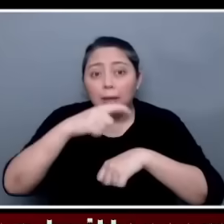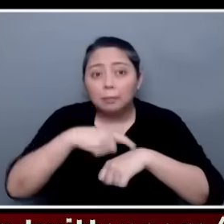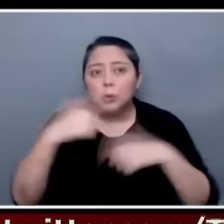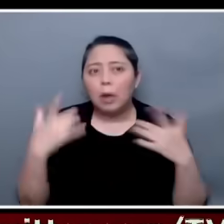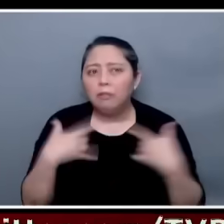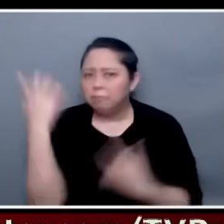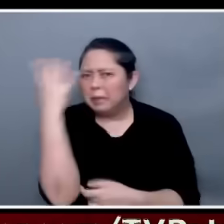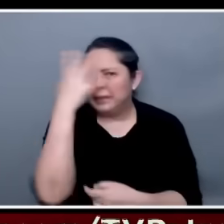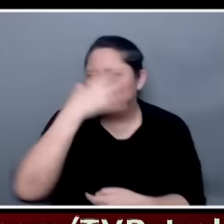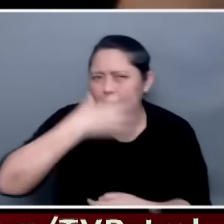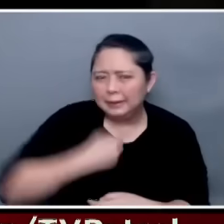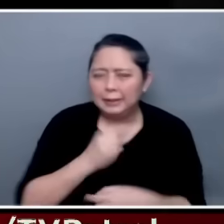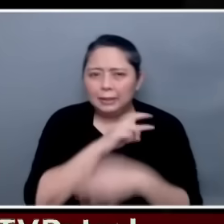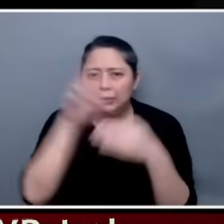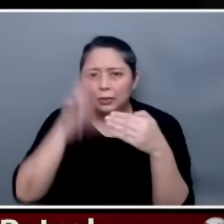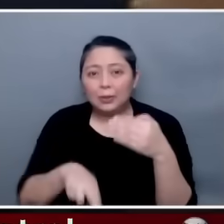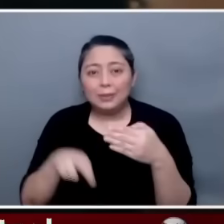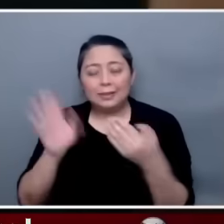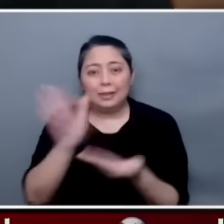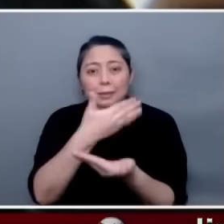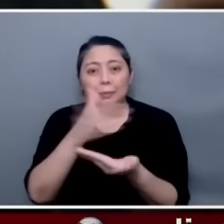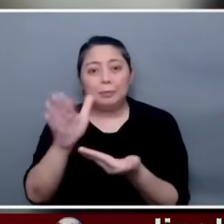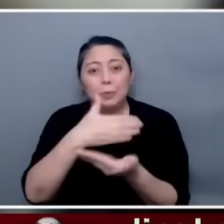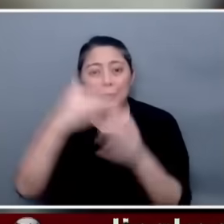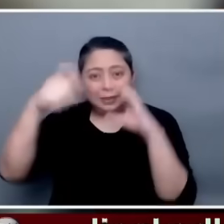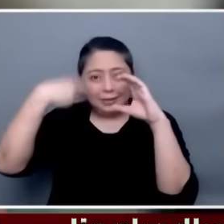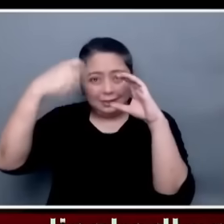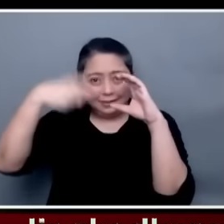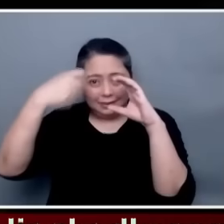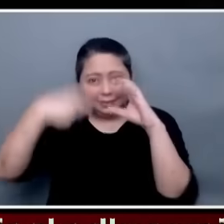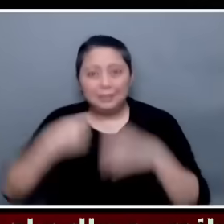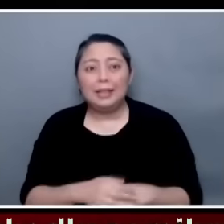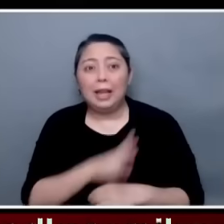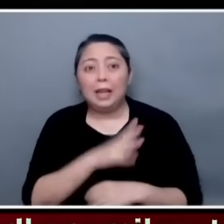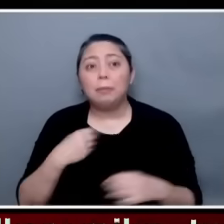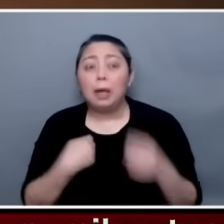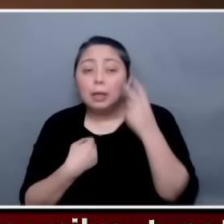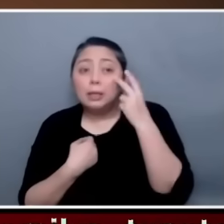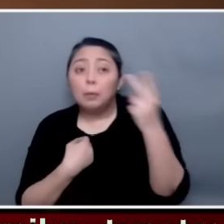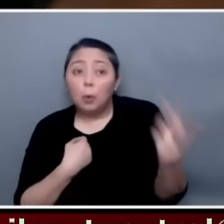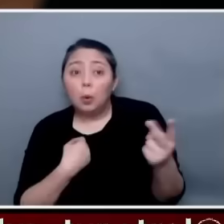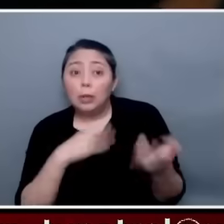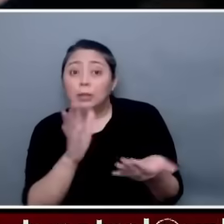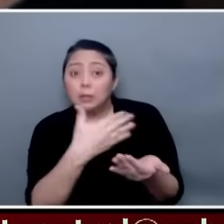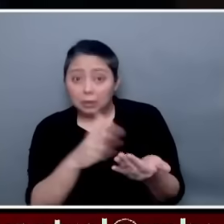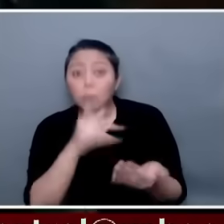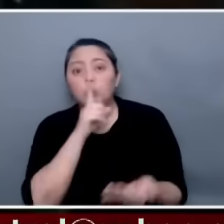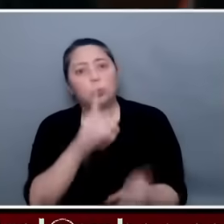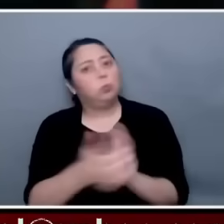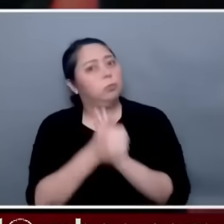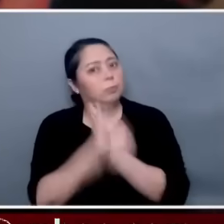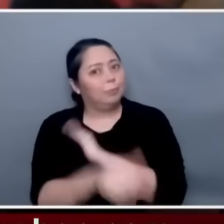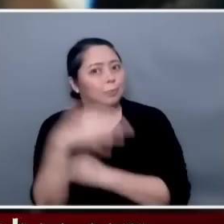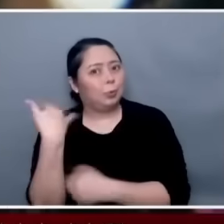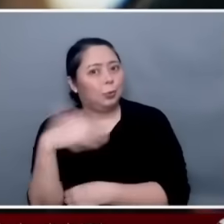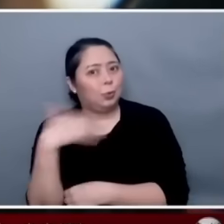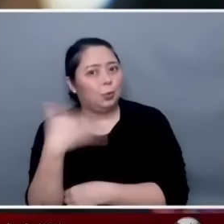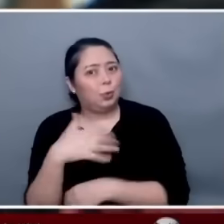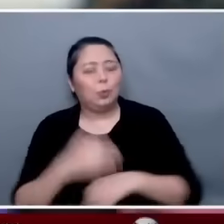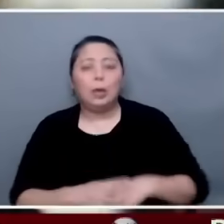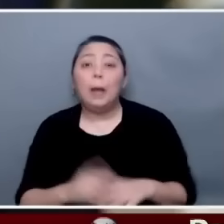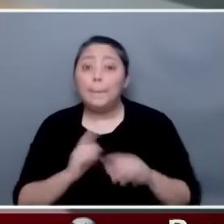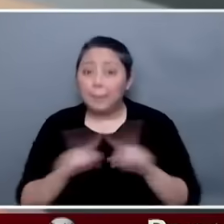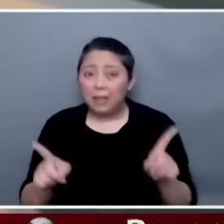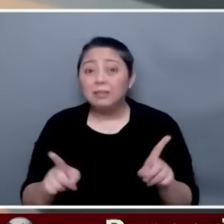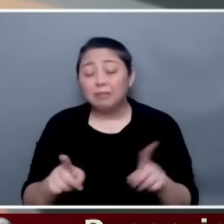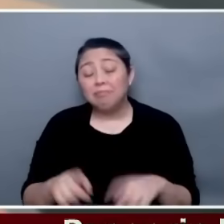resulta nitong music video. Maririnig din sa Ama Kabugera ang galing ni Maymay bilang singer. Pero pag-amin niya, nanibago siya